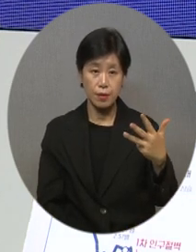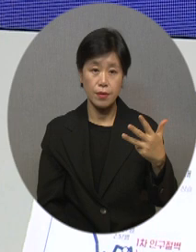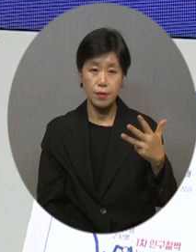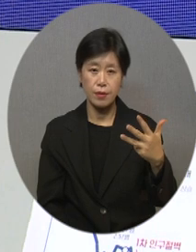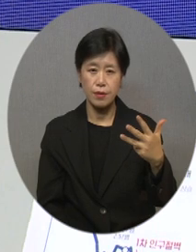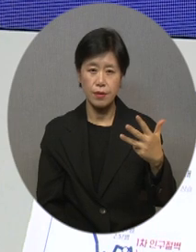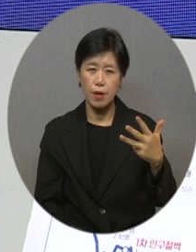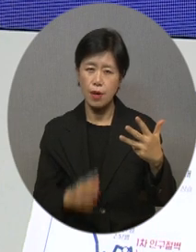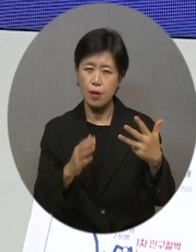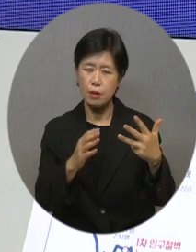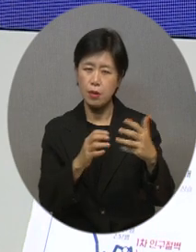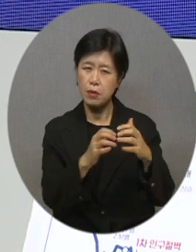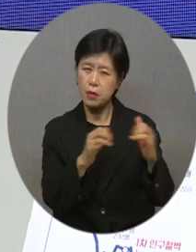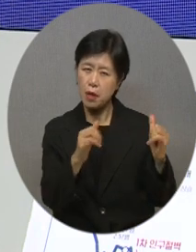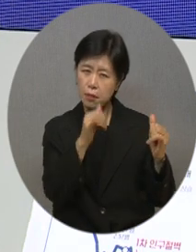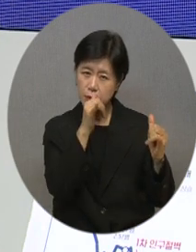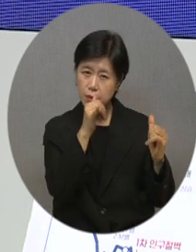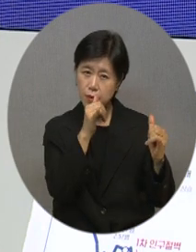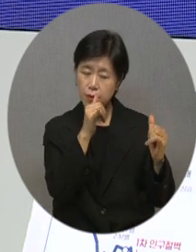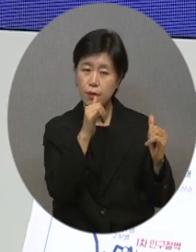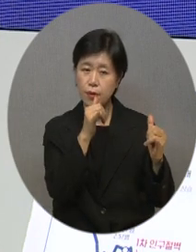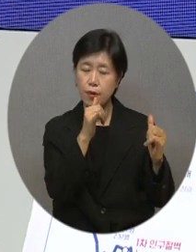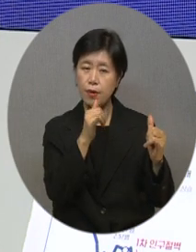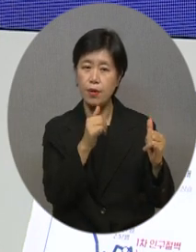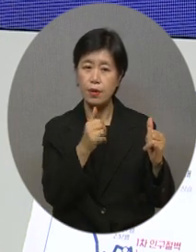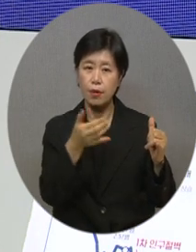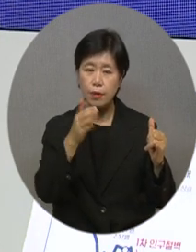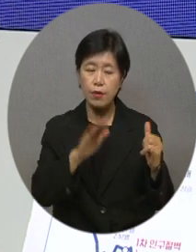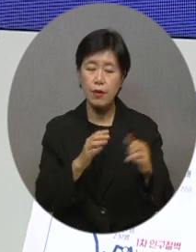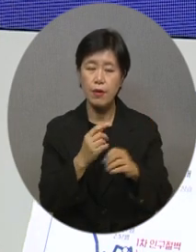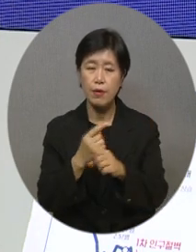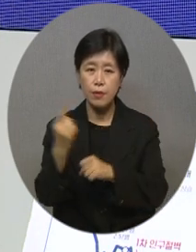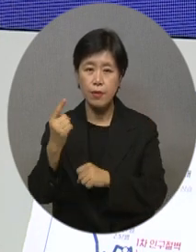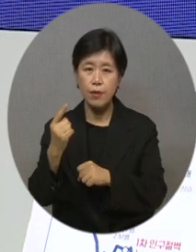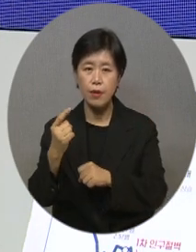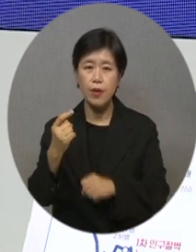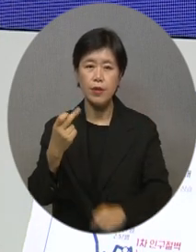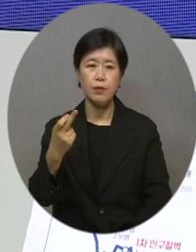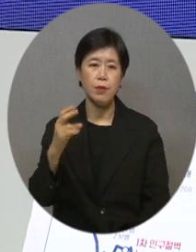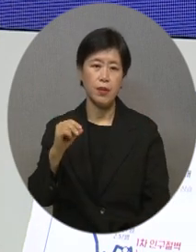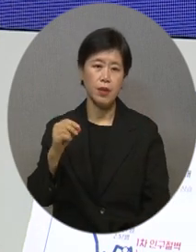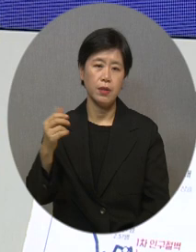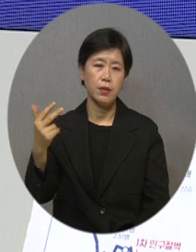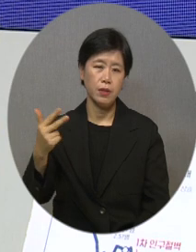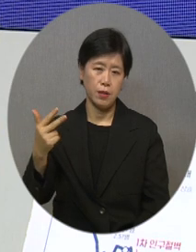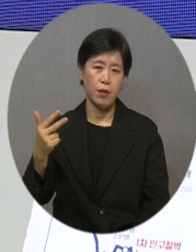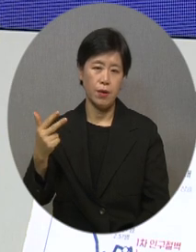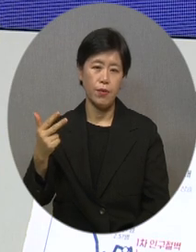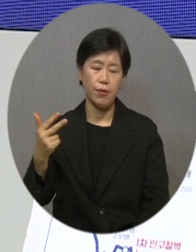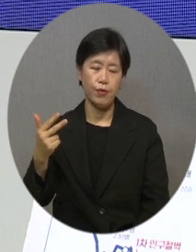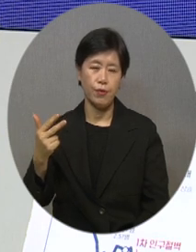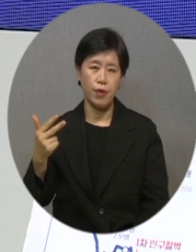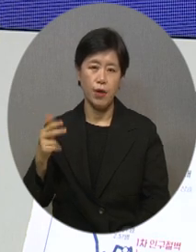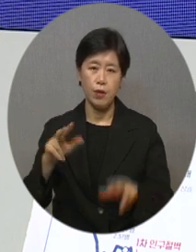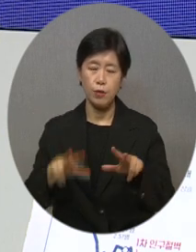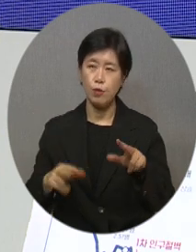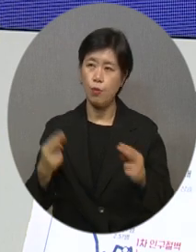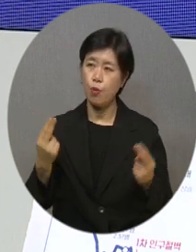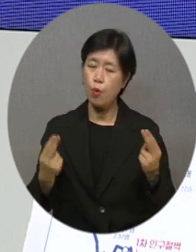명을 대상하고 있는데 내년 같은 경우에는 12만 7천 개로 9천 명을 더 저희가 보관하고